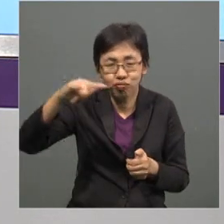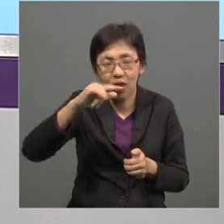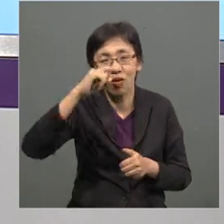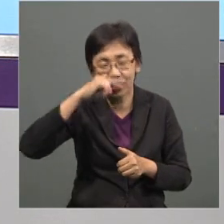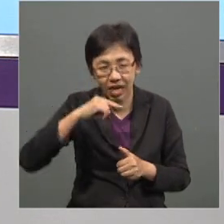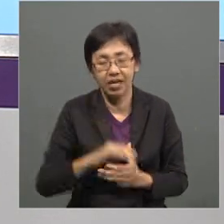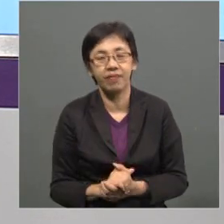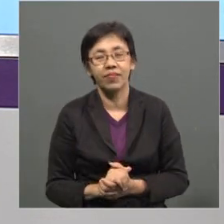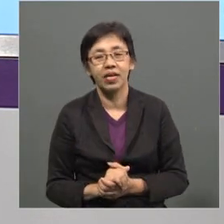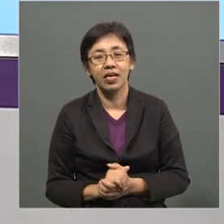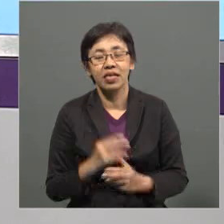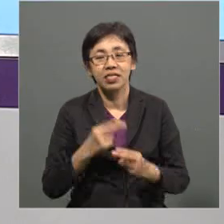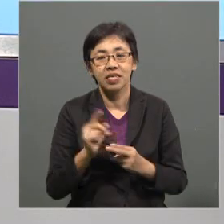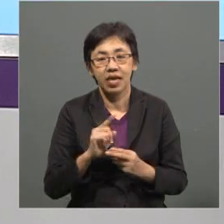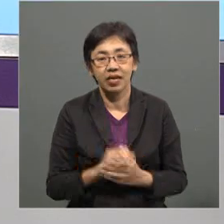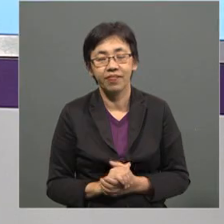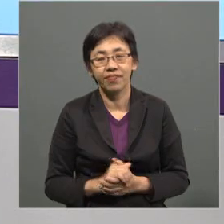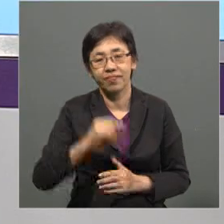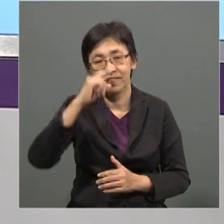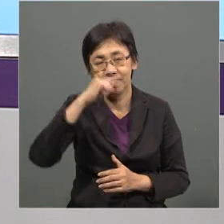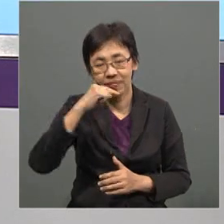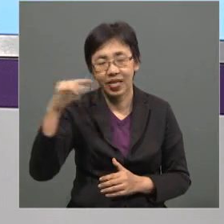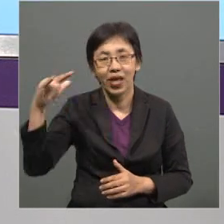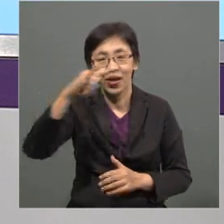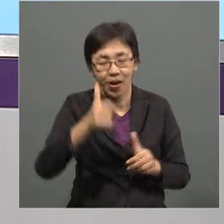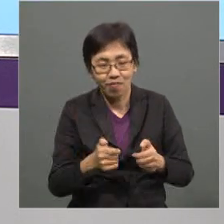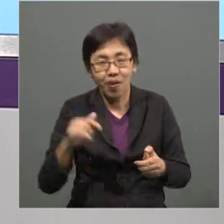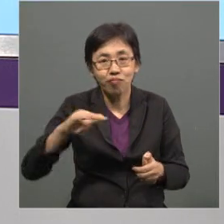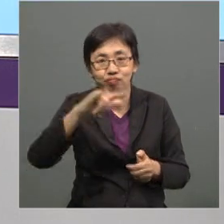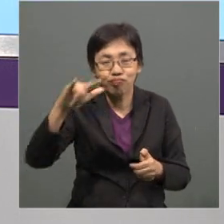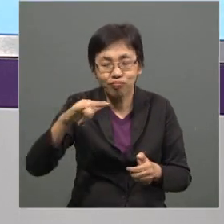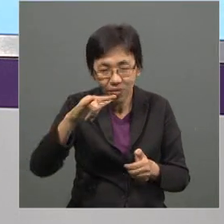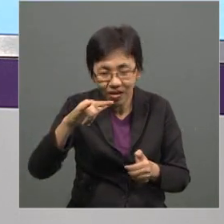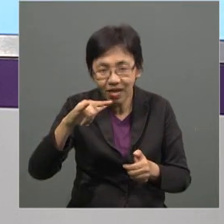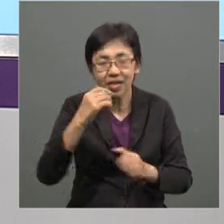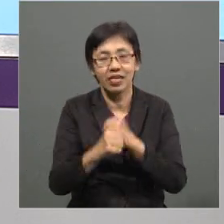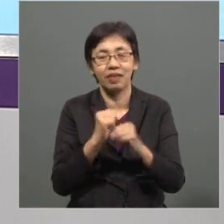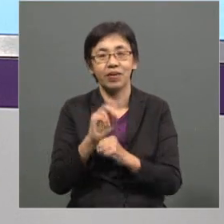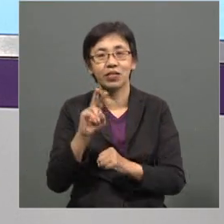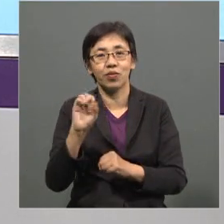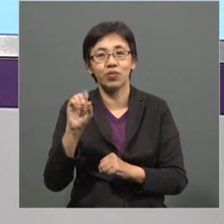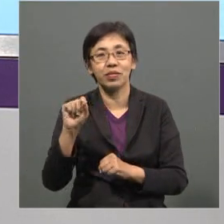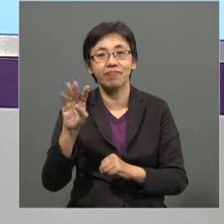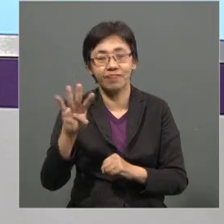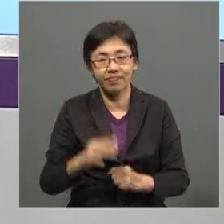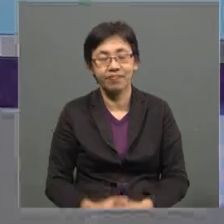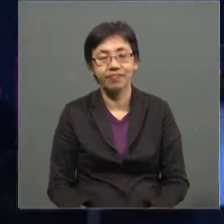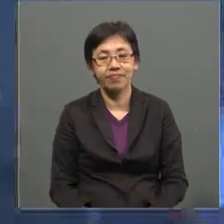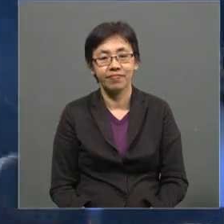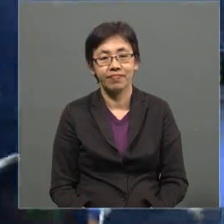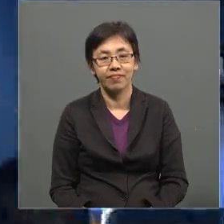ครับกับงานที่ใช้ชื่อว่า Thailand Drone Exhibition and Symposium 2024ครับ